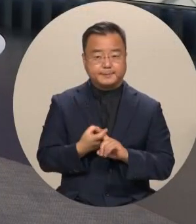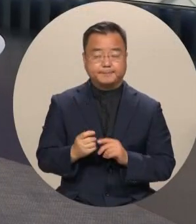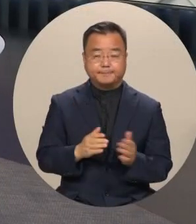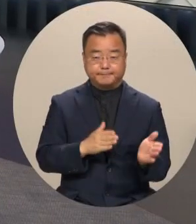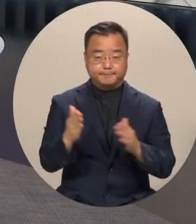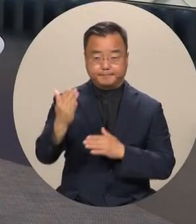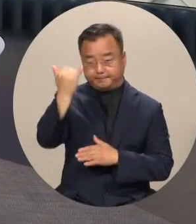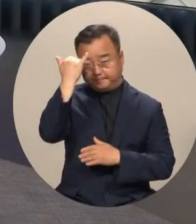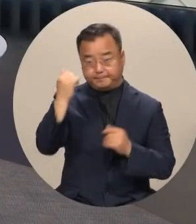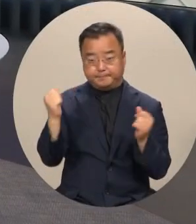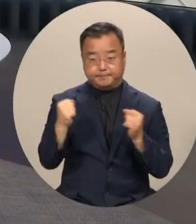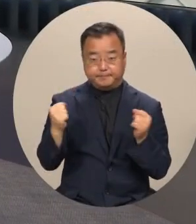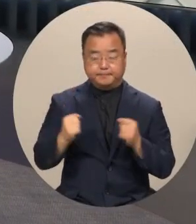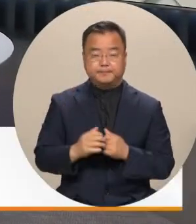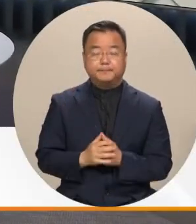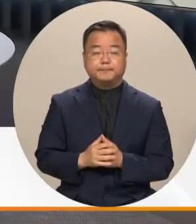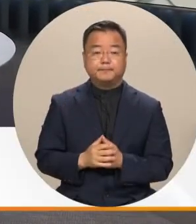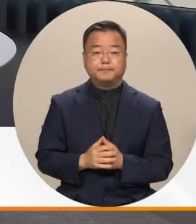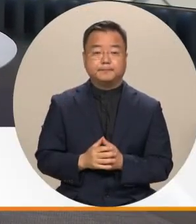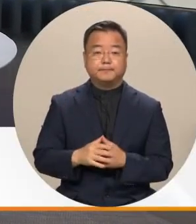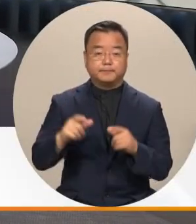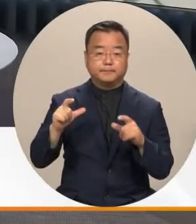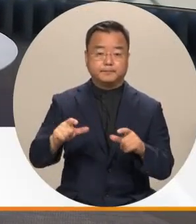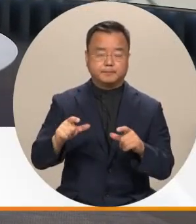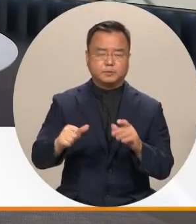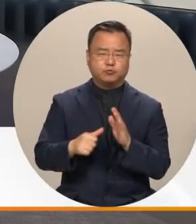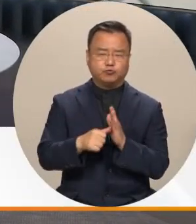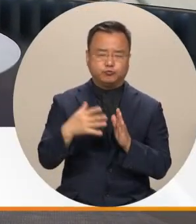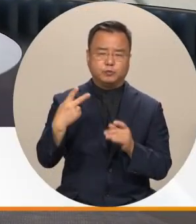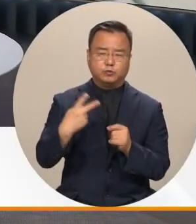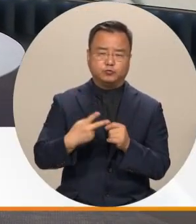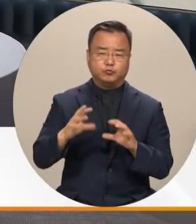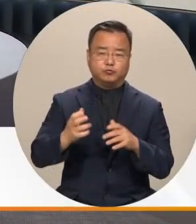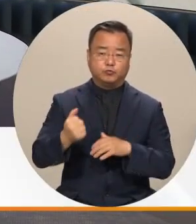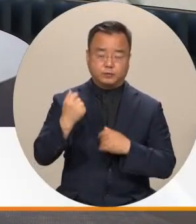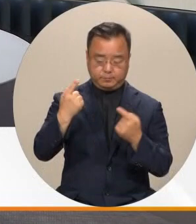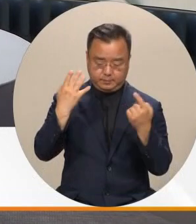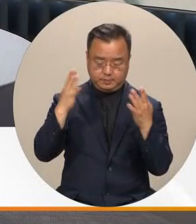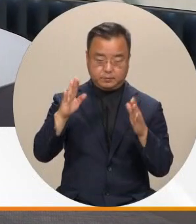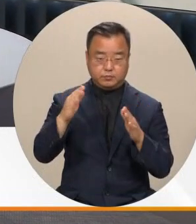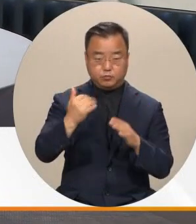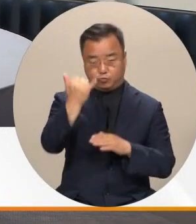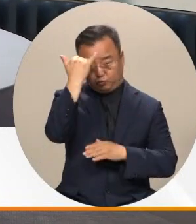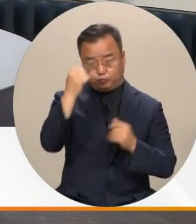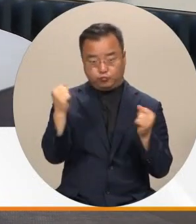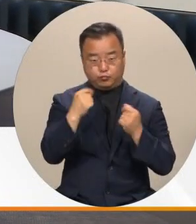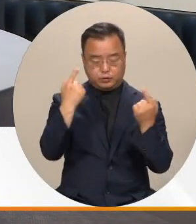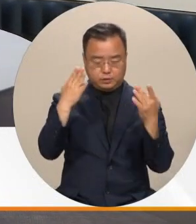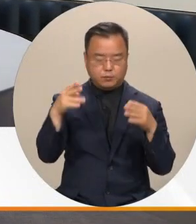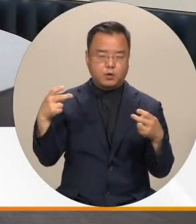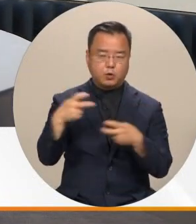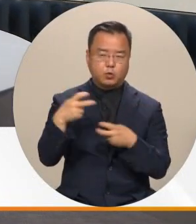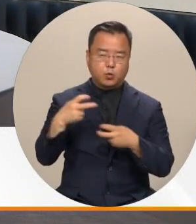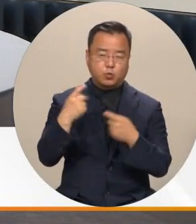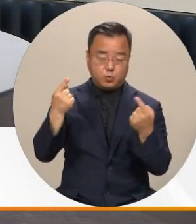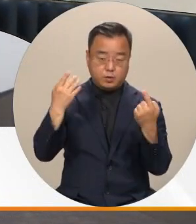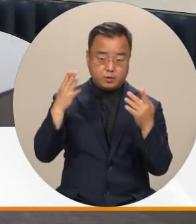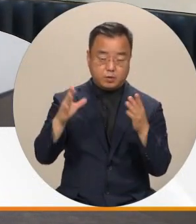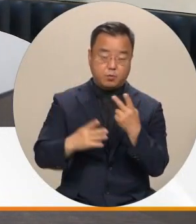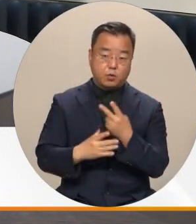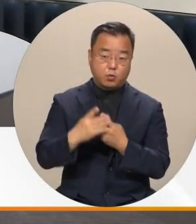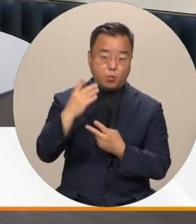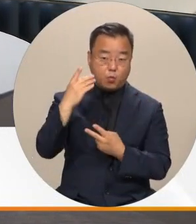충북으로 가보겠습니다이 충북 지역의 유명한 두 국립대 충북대와 한국 교통대의 통합이 또 화두로 떠오르고 있죠네